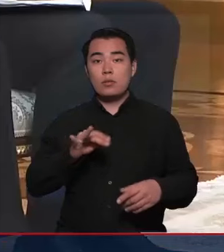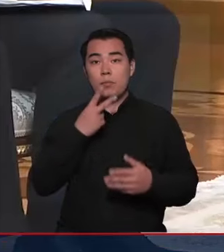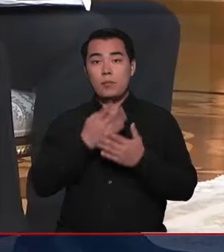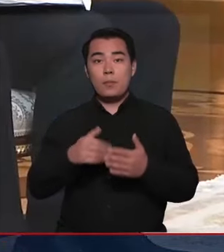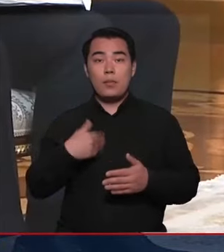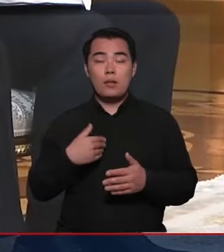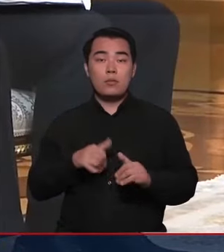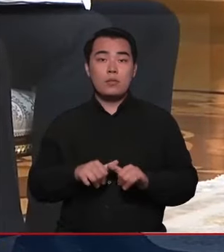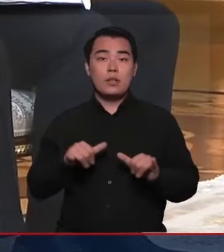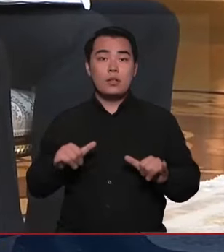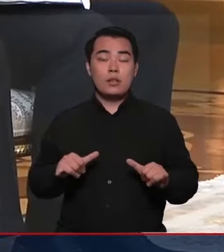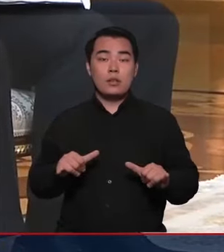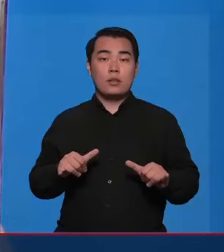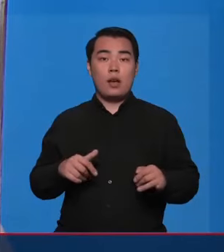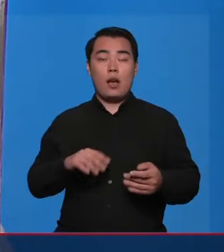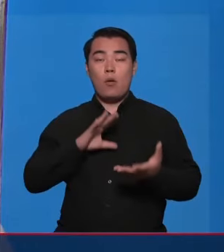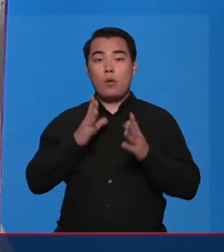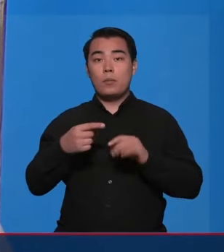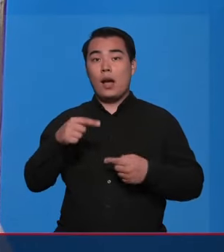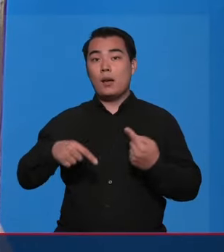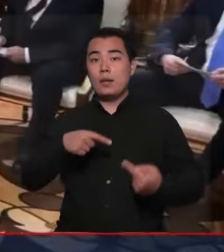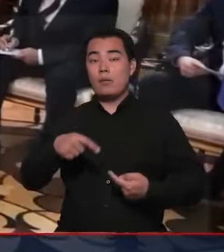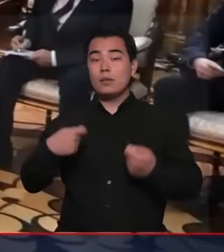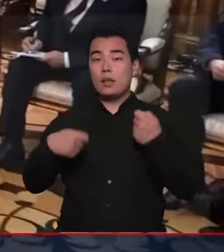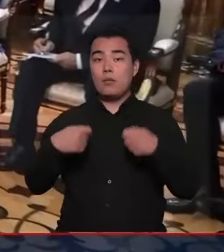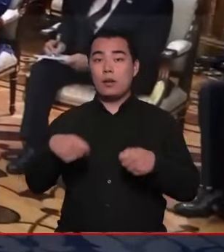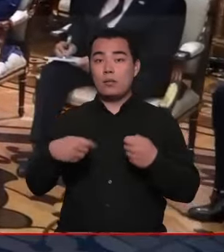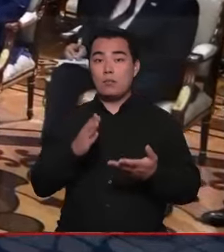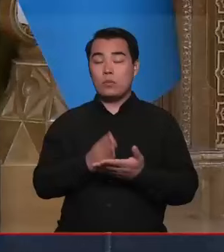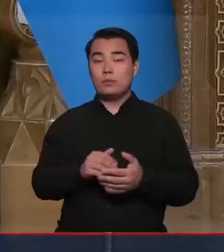к увеличению объема торговли между нашими странами.